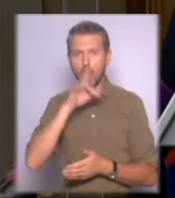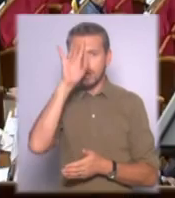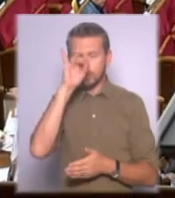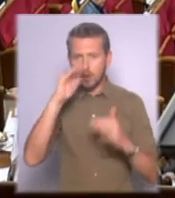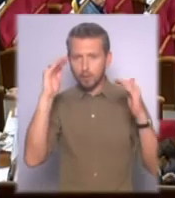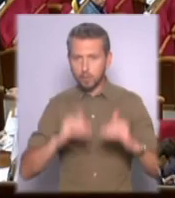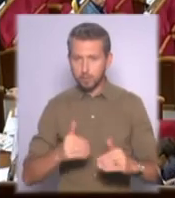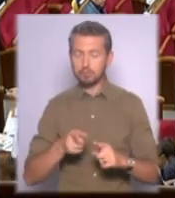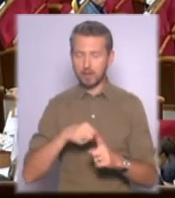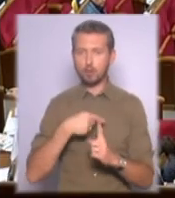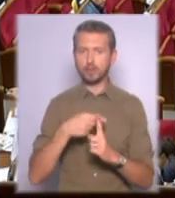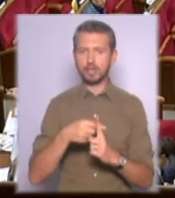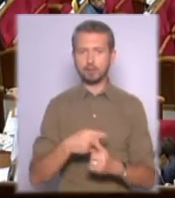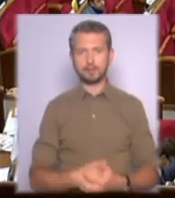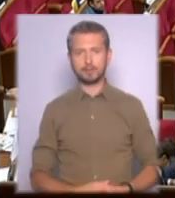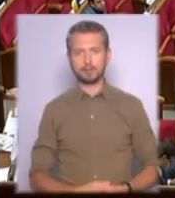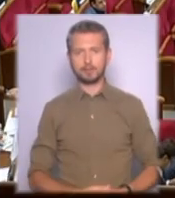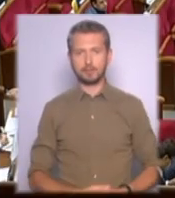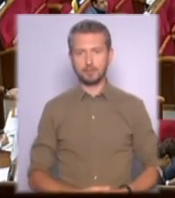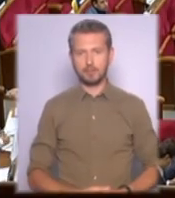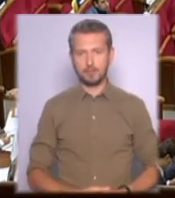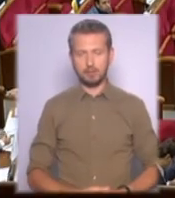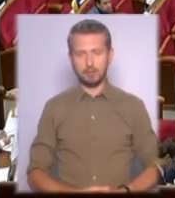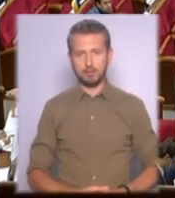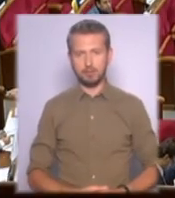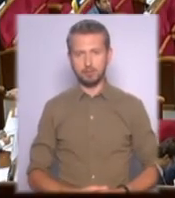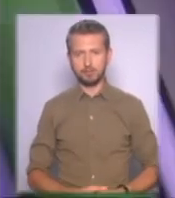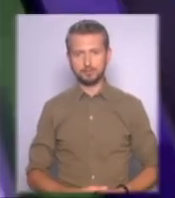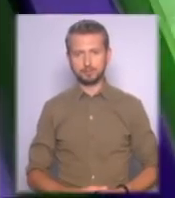позитив. Вікторія Попович, Данило Городецький, телеканал «Київ».